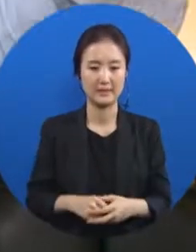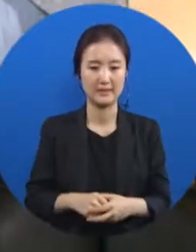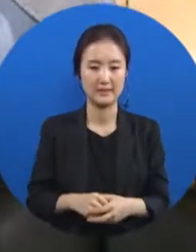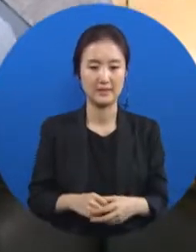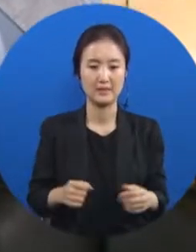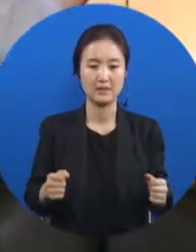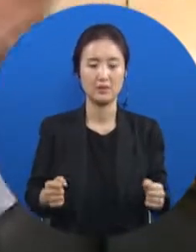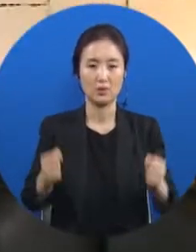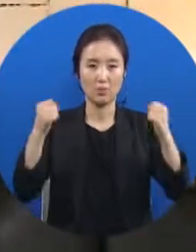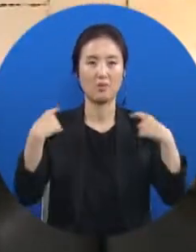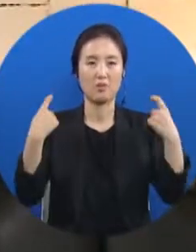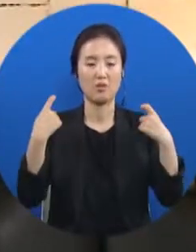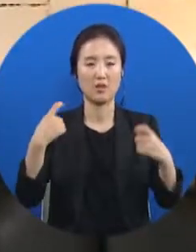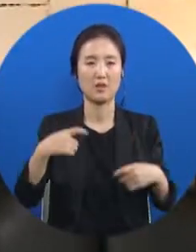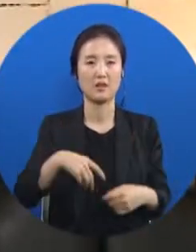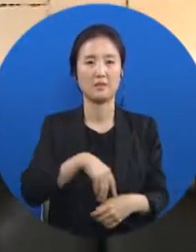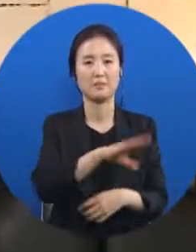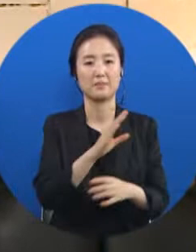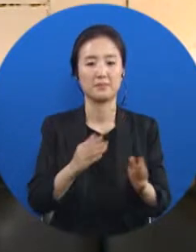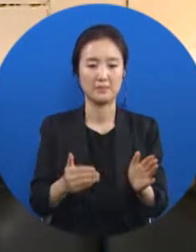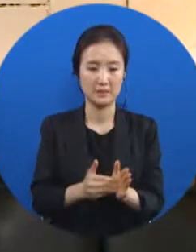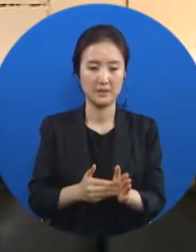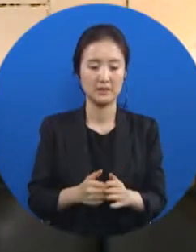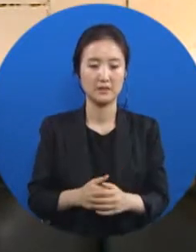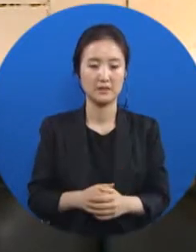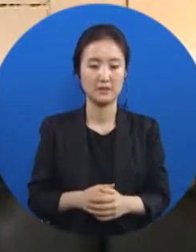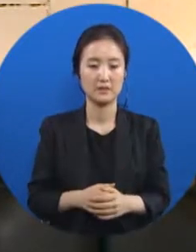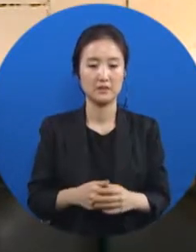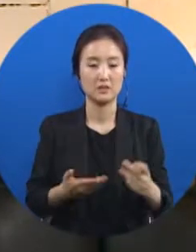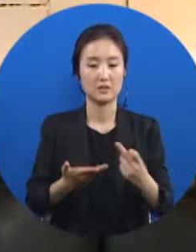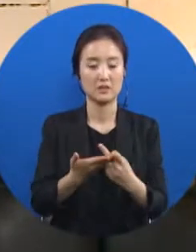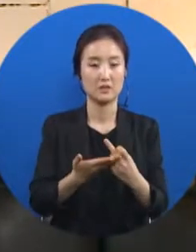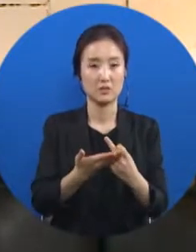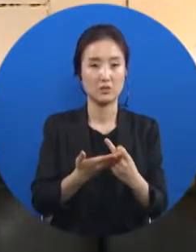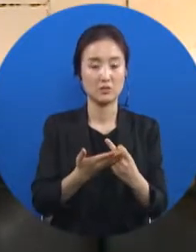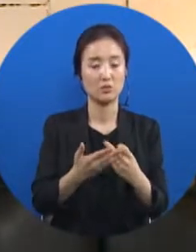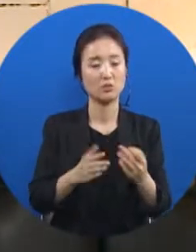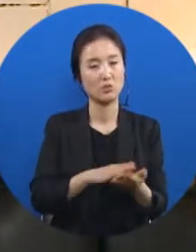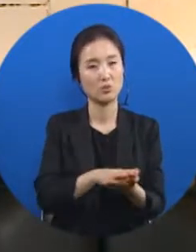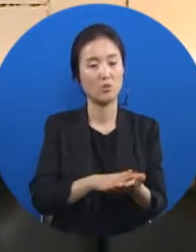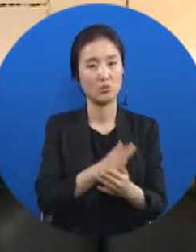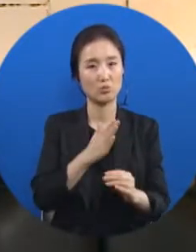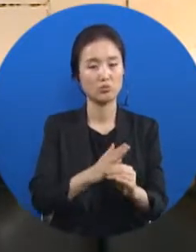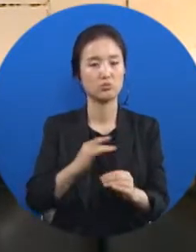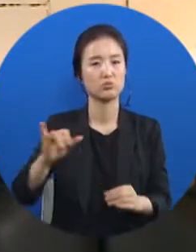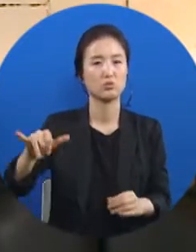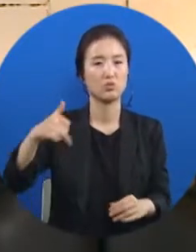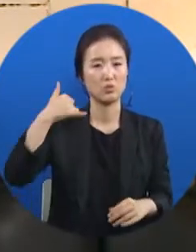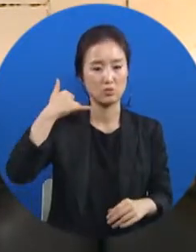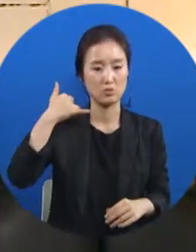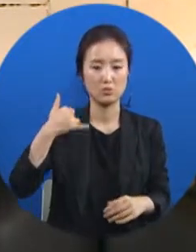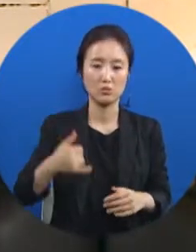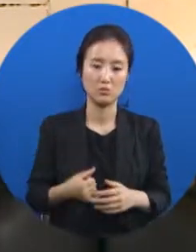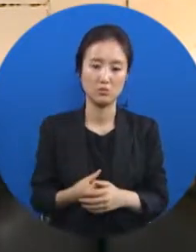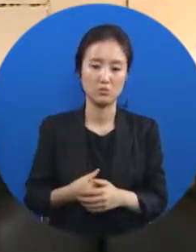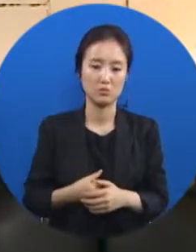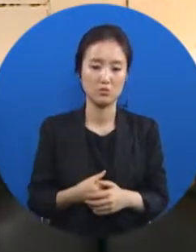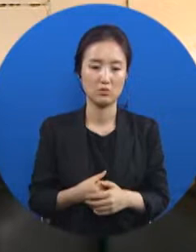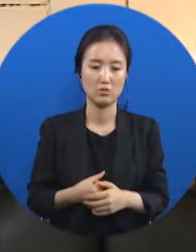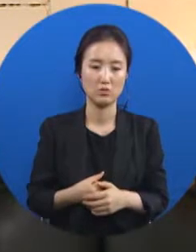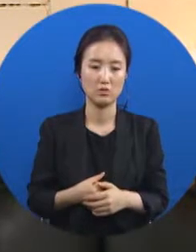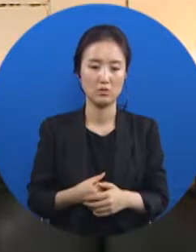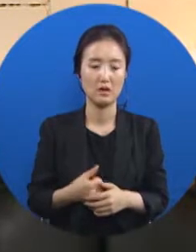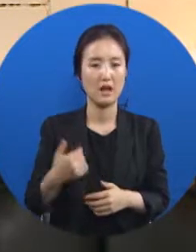저 졸업여행 간 거야. 제주도에 있는데 전화가 왔어요. 학교에서. 면접을 다 봤는데 그래도